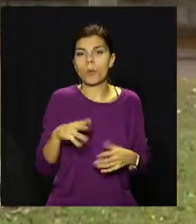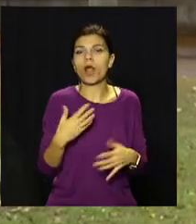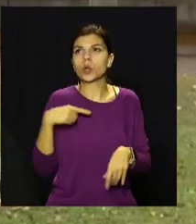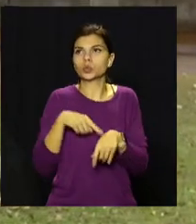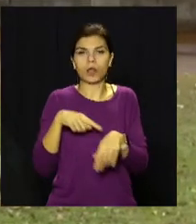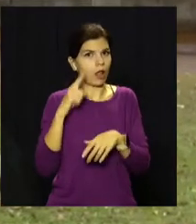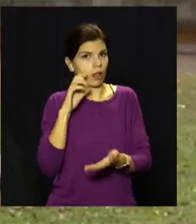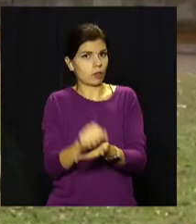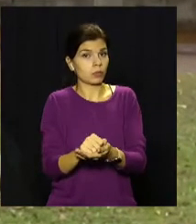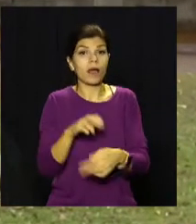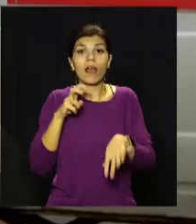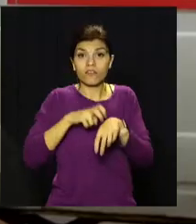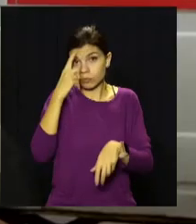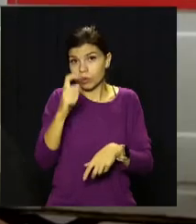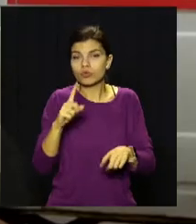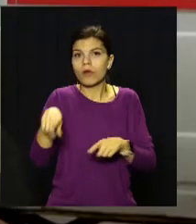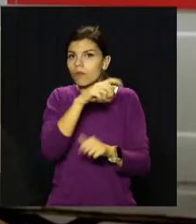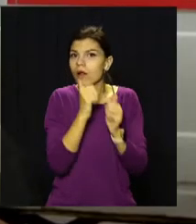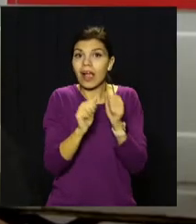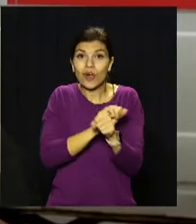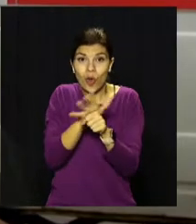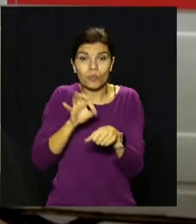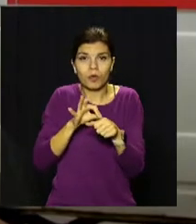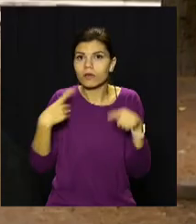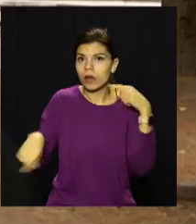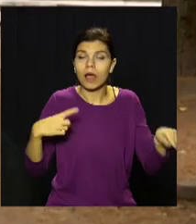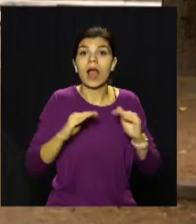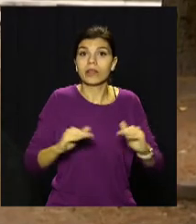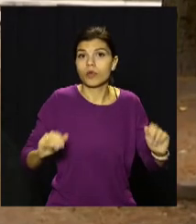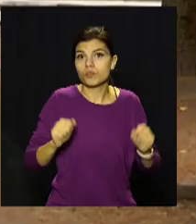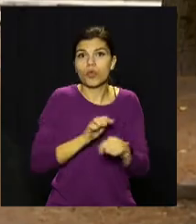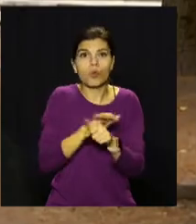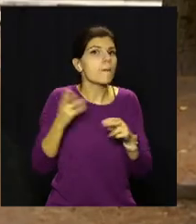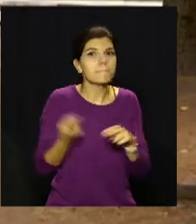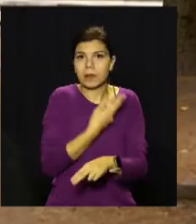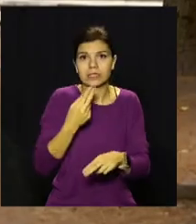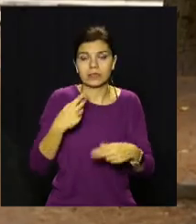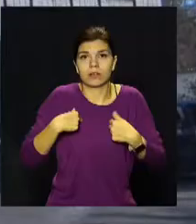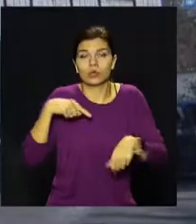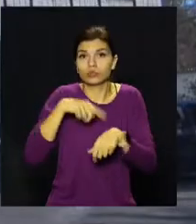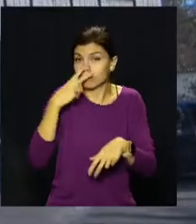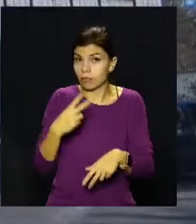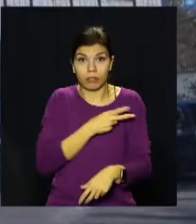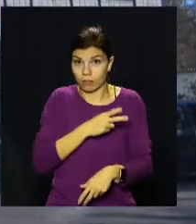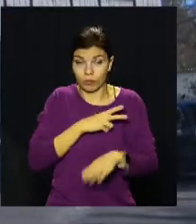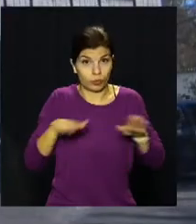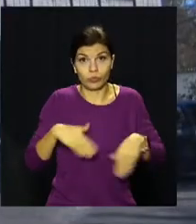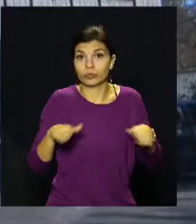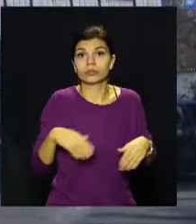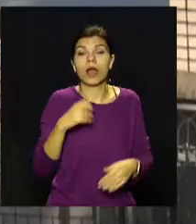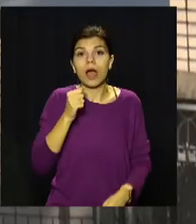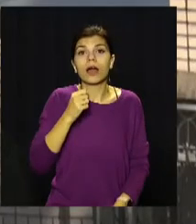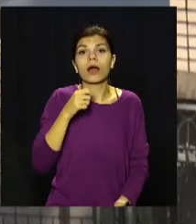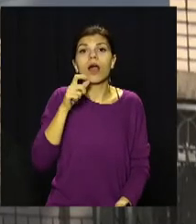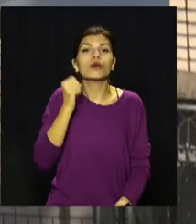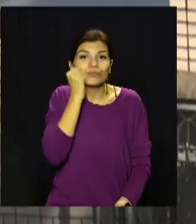Лікарі зазначають, хвороба у всіх протікає по-різному. Діти можуть переносити ковід безсимптомно, а в літніх людей можуть бути ускладнення через